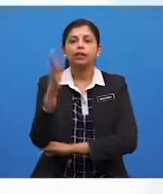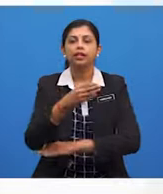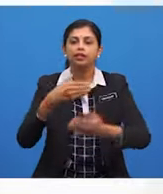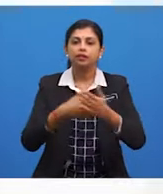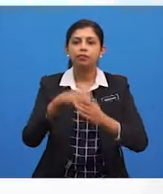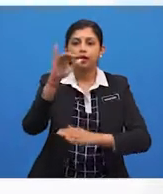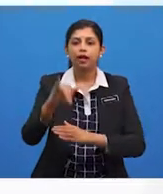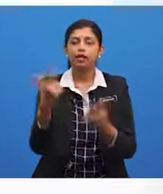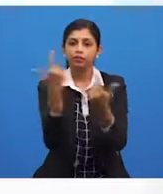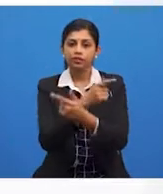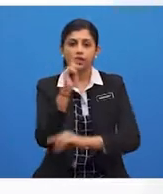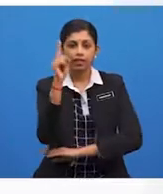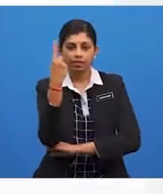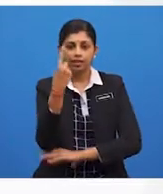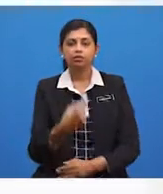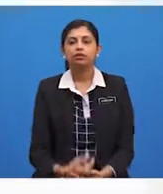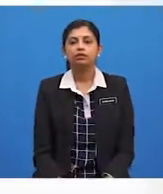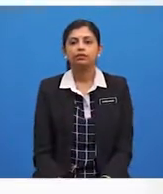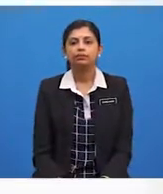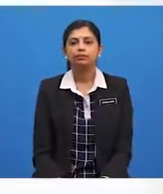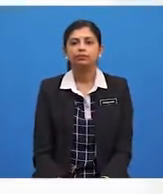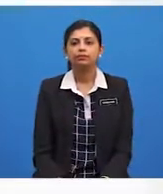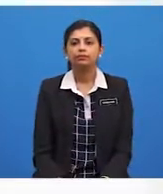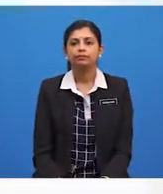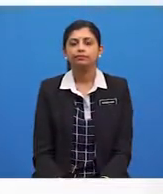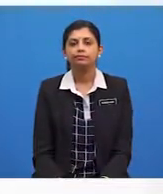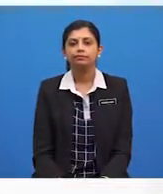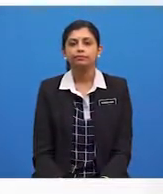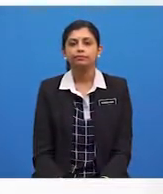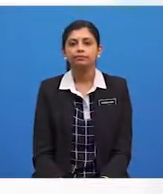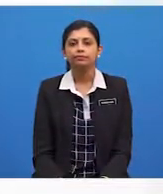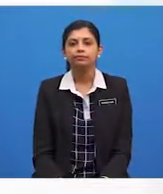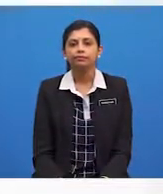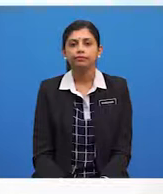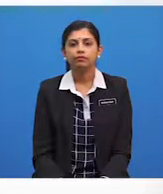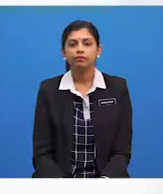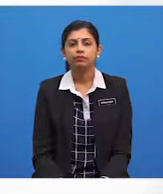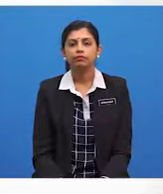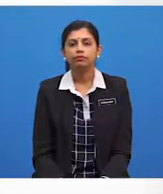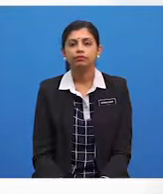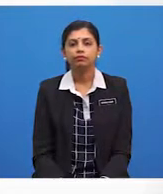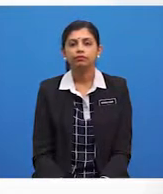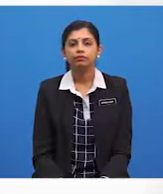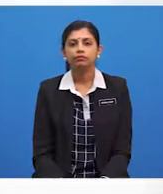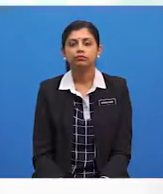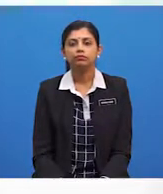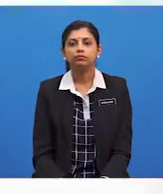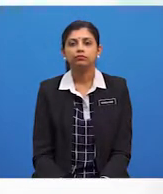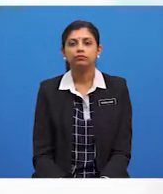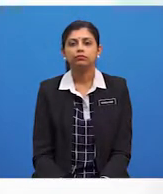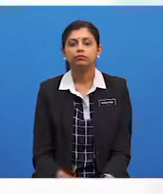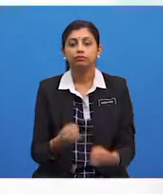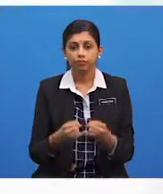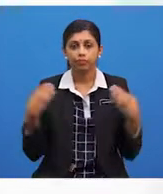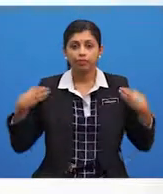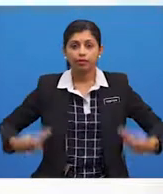akan terbatal setakat yang bercanggah sahaja. Dan yang terakhir, badan